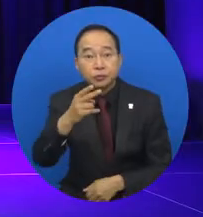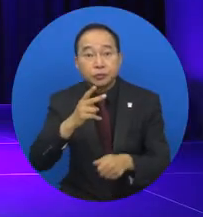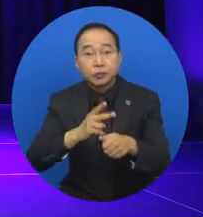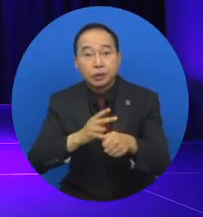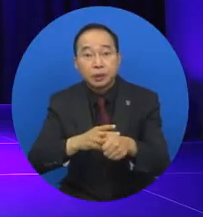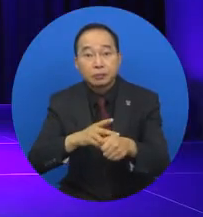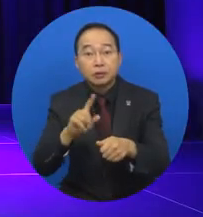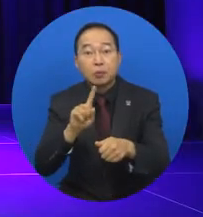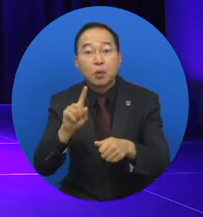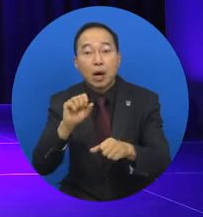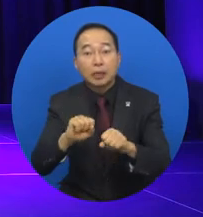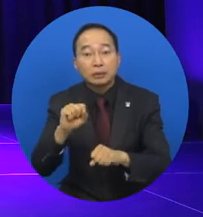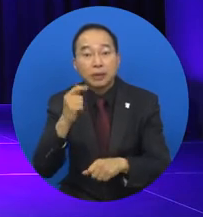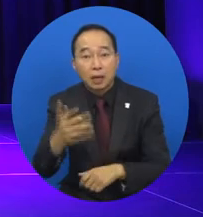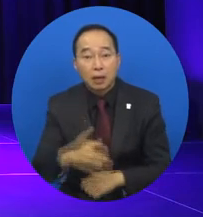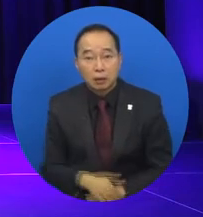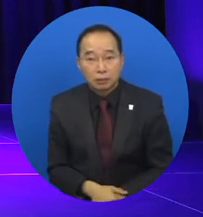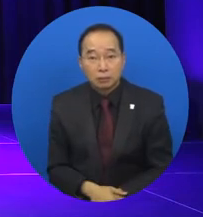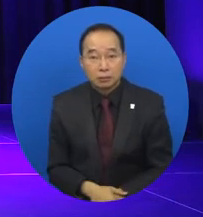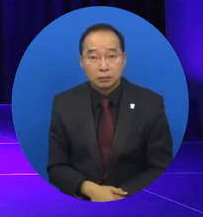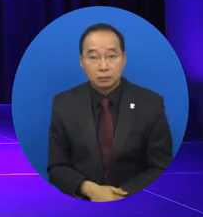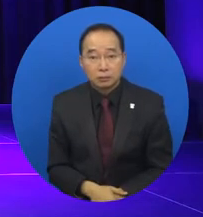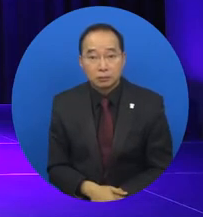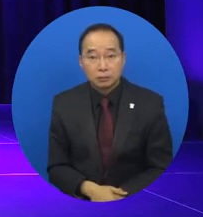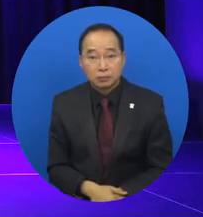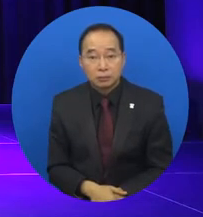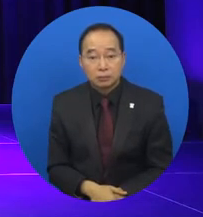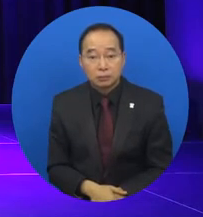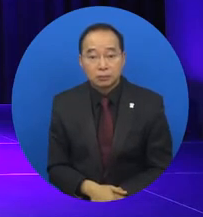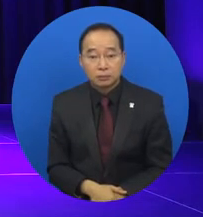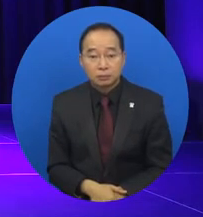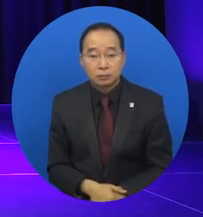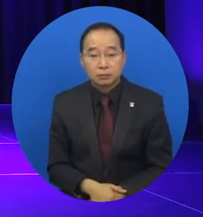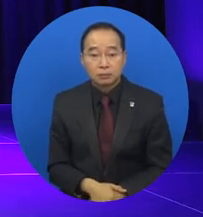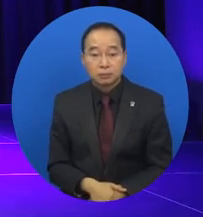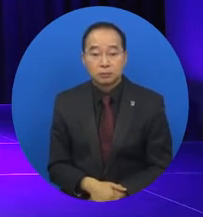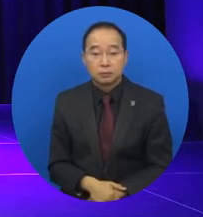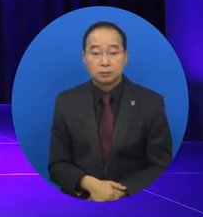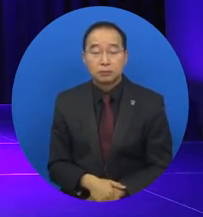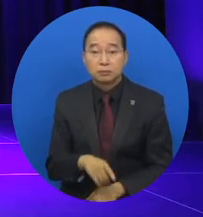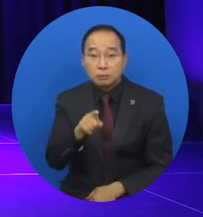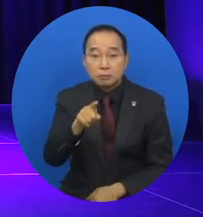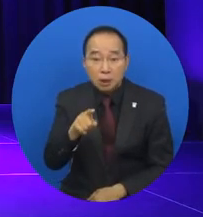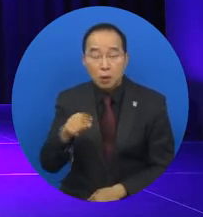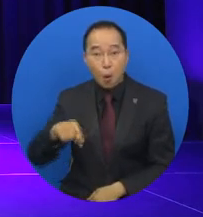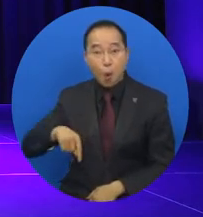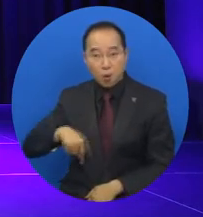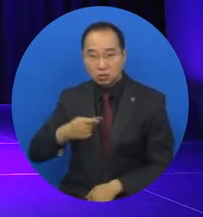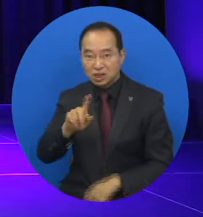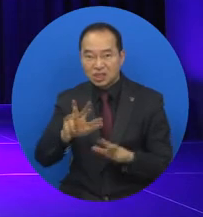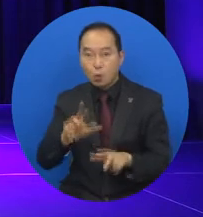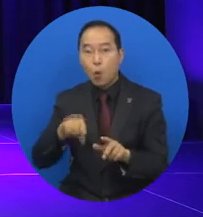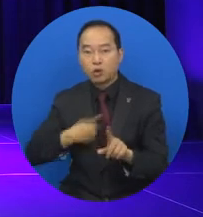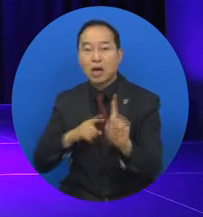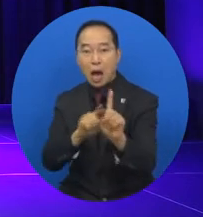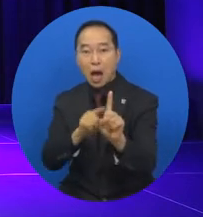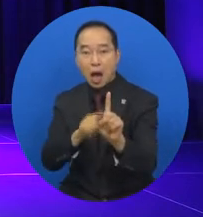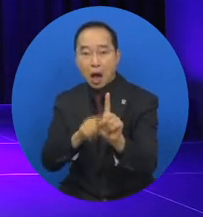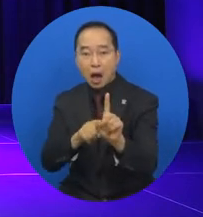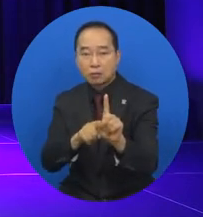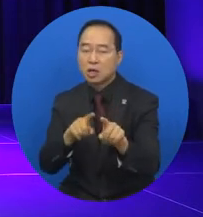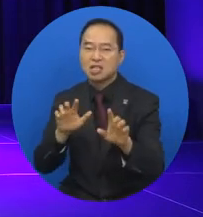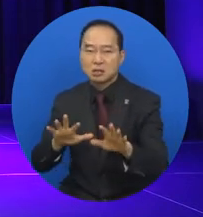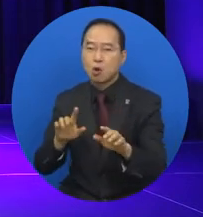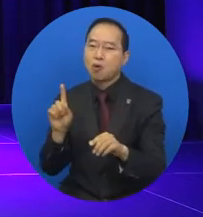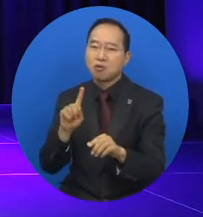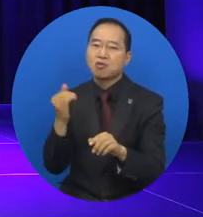선생님은 지금 뭐 하세요? 라고 물었더니 그분이 저는 어떤 여성분과 춤을 추고 있습니다.